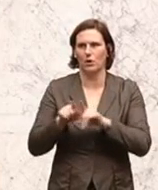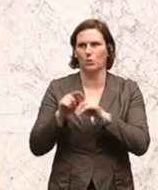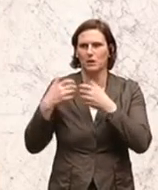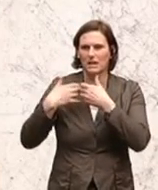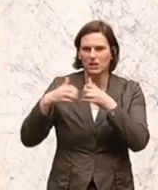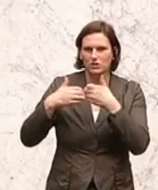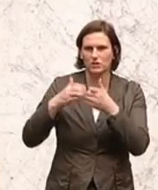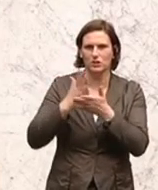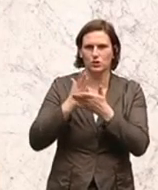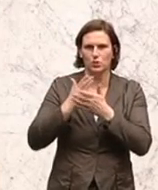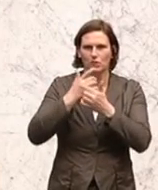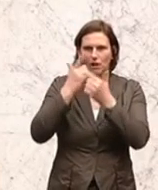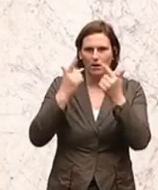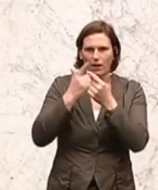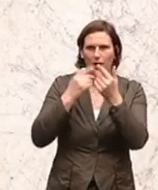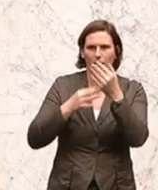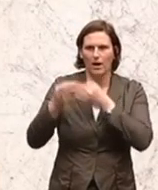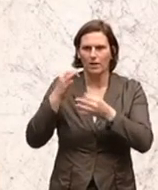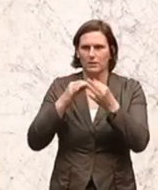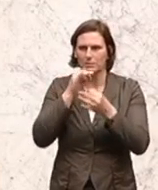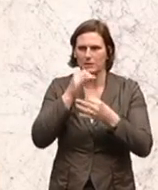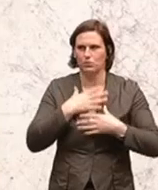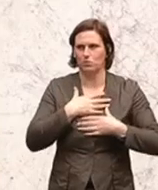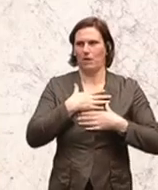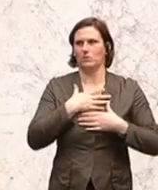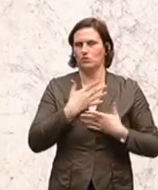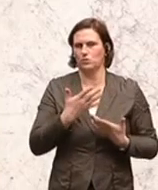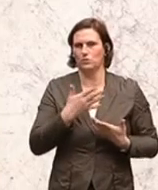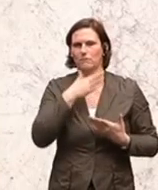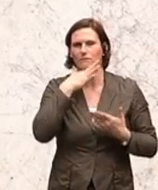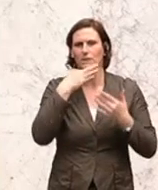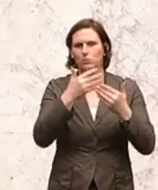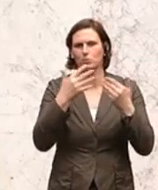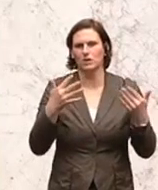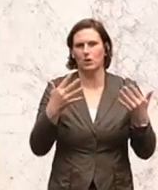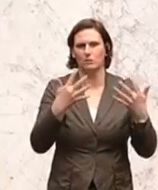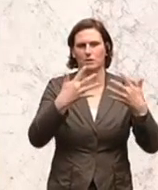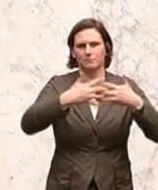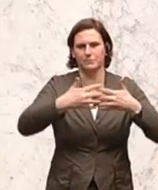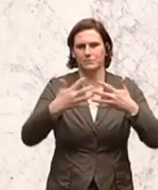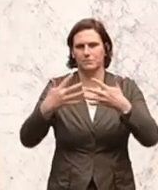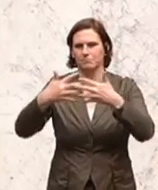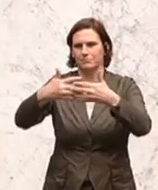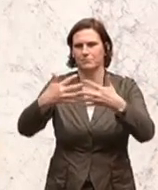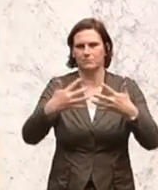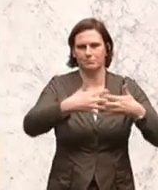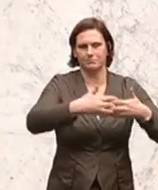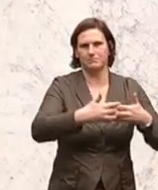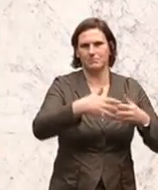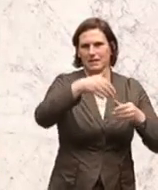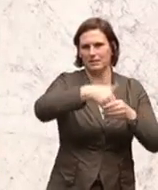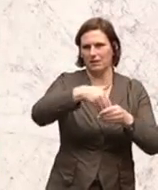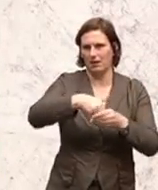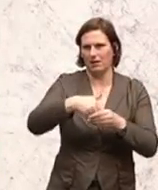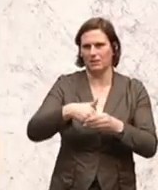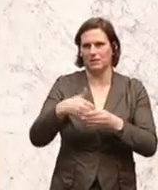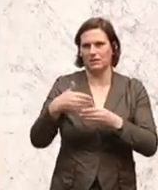der Geschichte ist eigentlich ein Haus der Geschichte der Republik Österreich. Das ist jetzt aber keine Kritik, ganz im Gegenteil, das ist eine